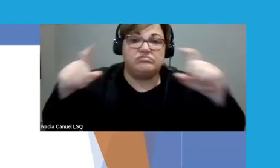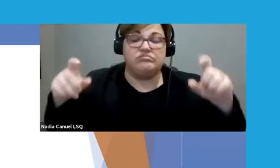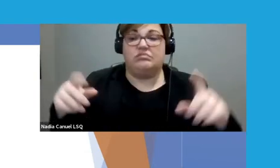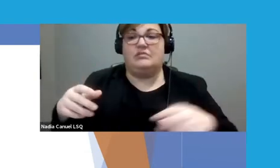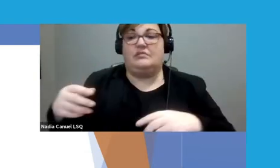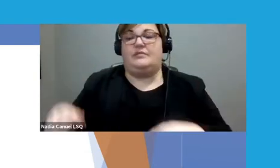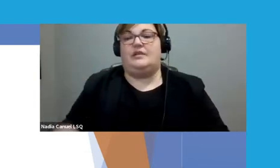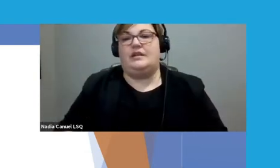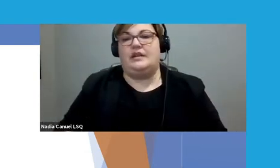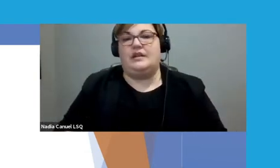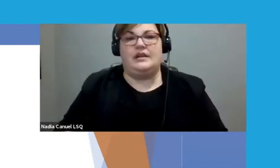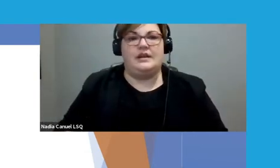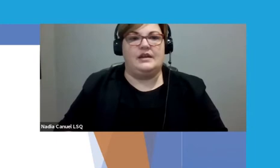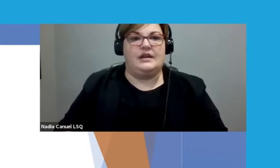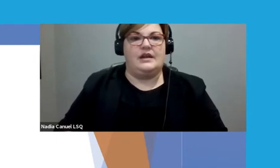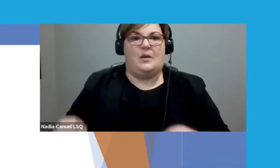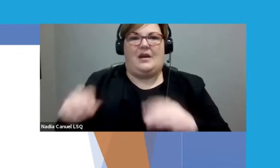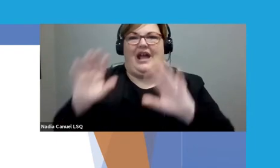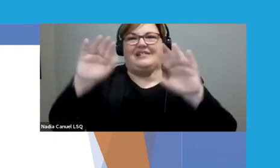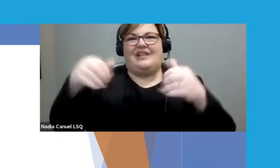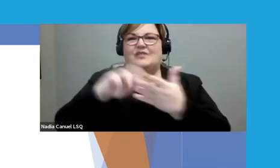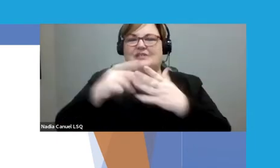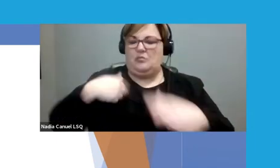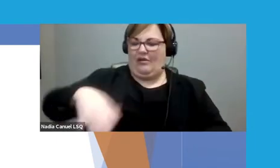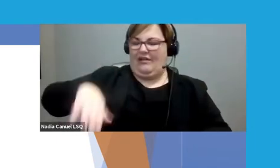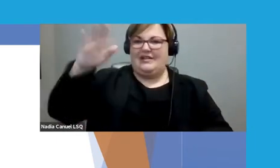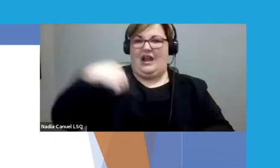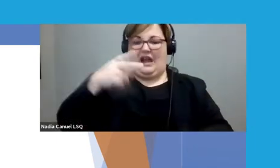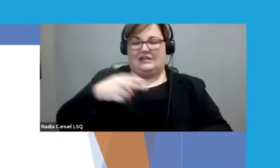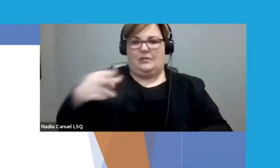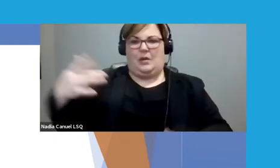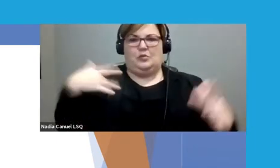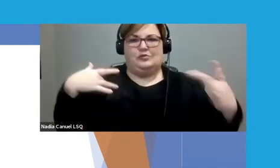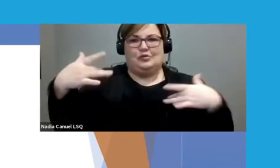On subit beaucoup de toucher de différents professionnels.